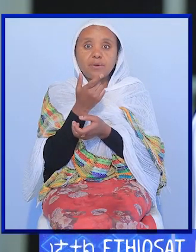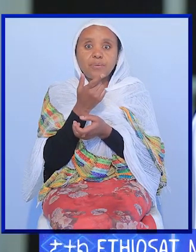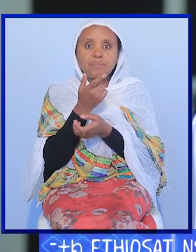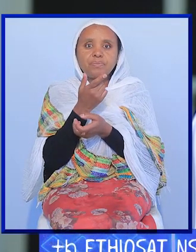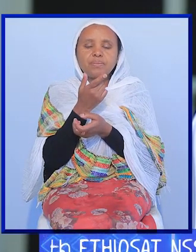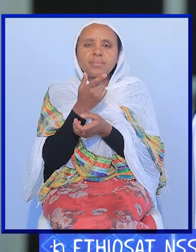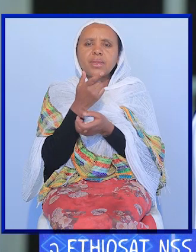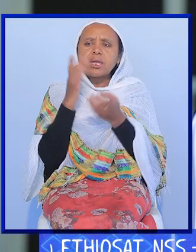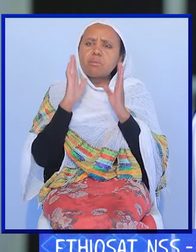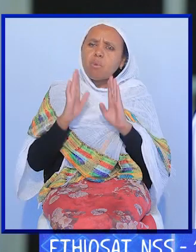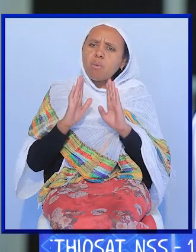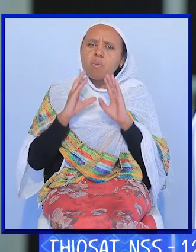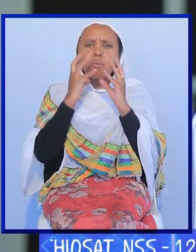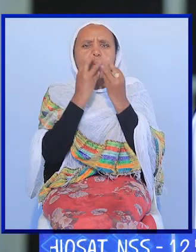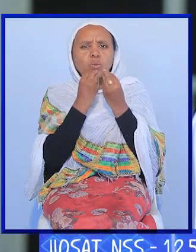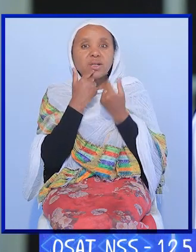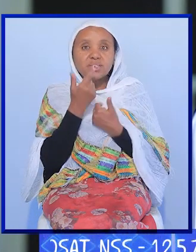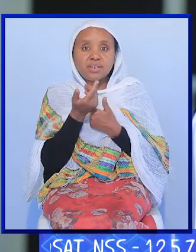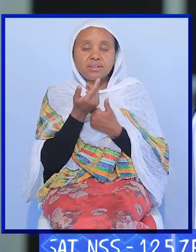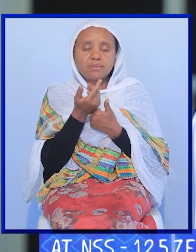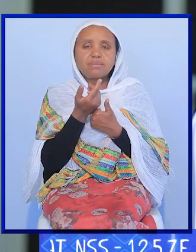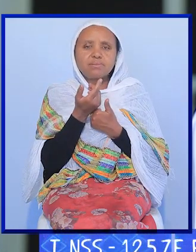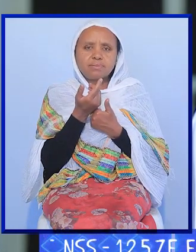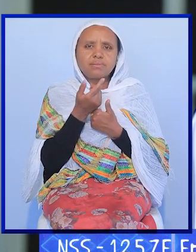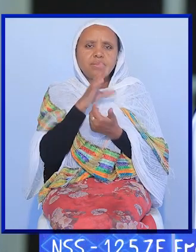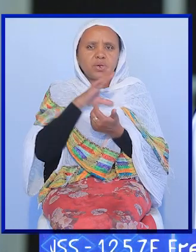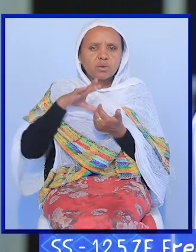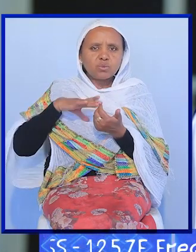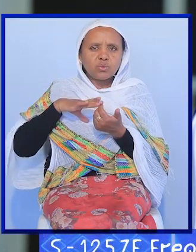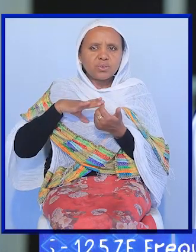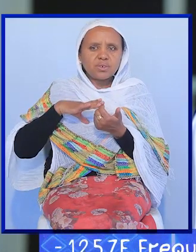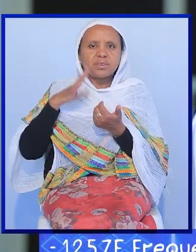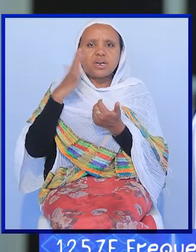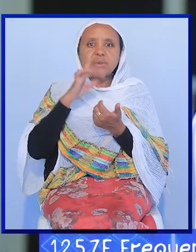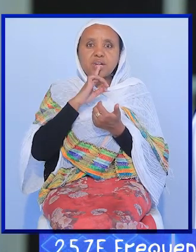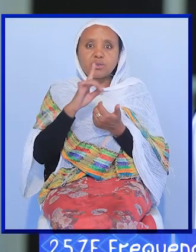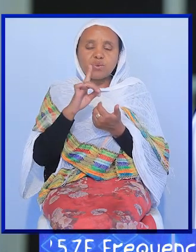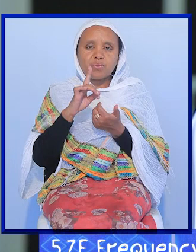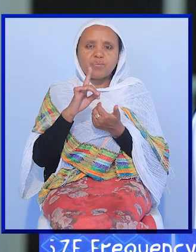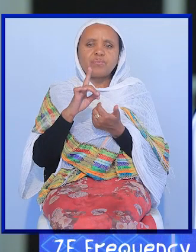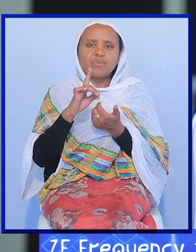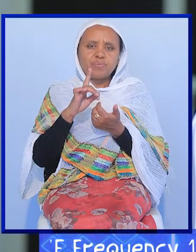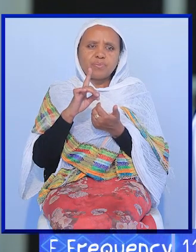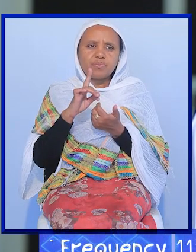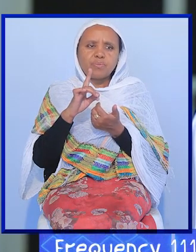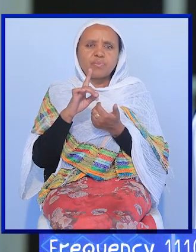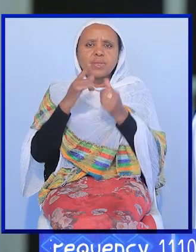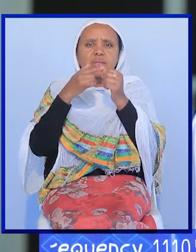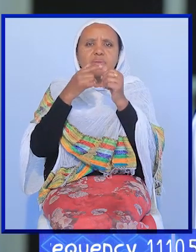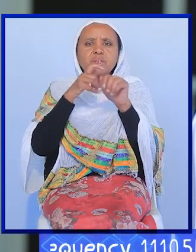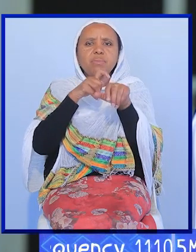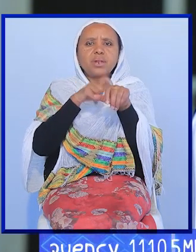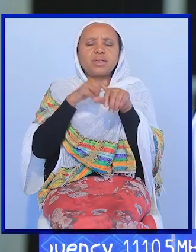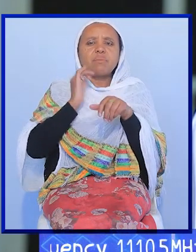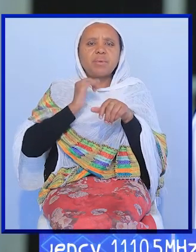እንደው ግርማ ሞገሷ ድምግባቷ ስንል ክርስቶስን ስለመሰለች ነው። ዲዮናሲዩስ የተባለው ሊቅ ለመጀመሪያ